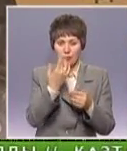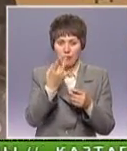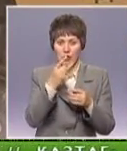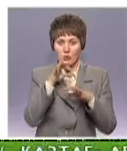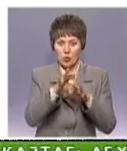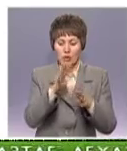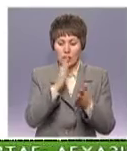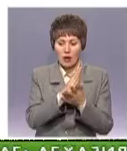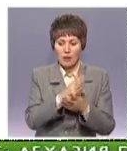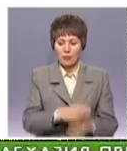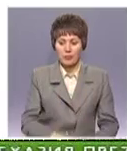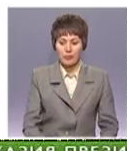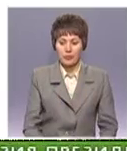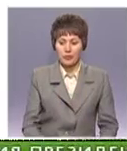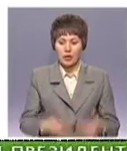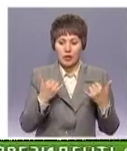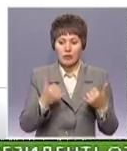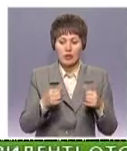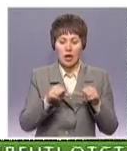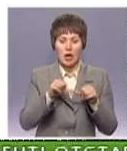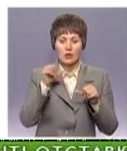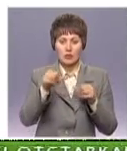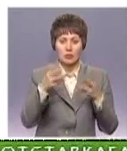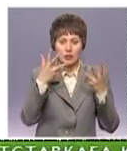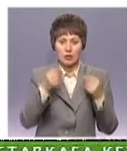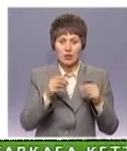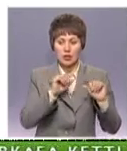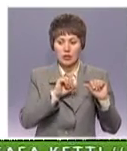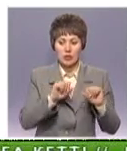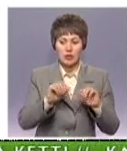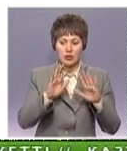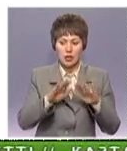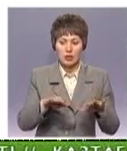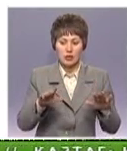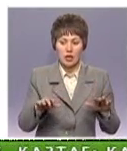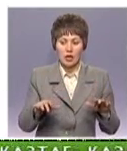ите сегодня онь затей